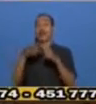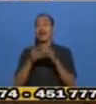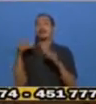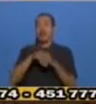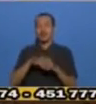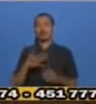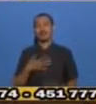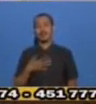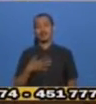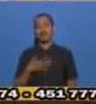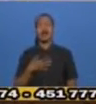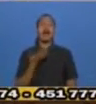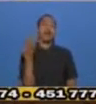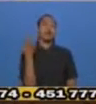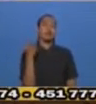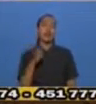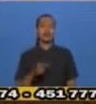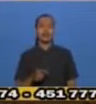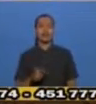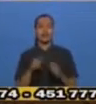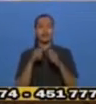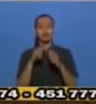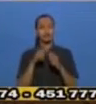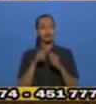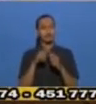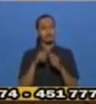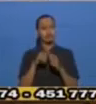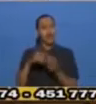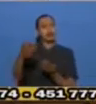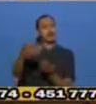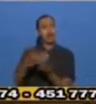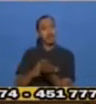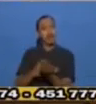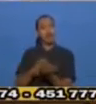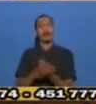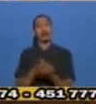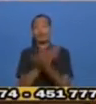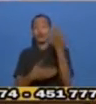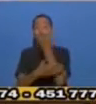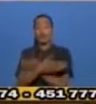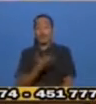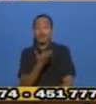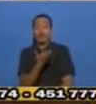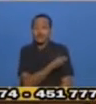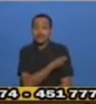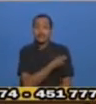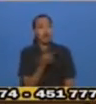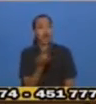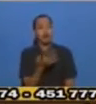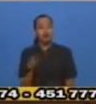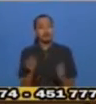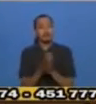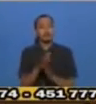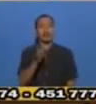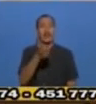data dan sebagainya, kemarin di sana tertera sudah 62% dari jumlah keseluruhan